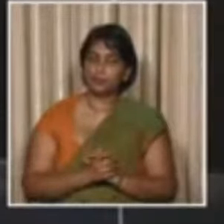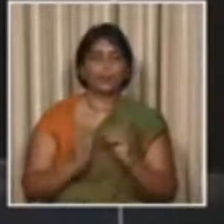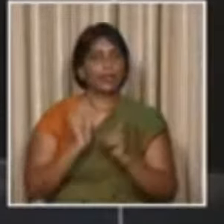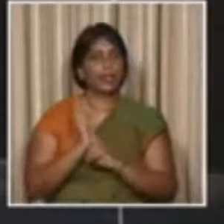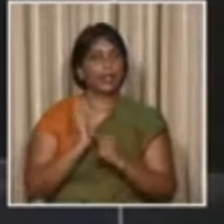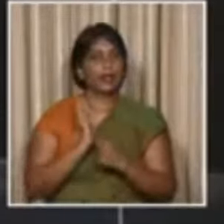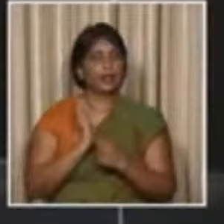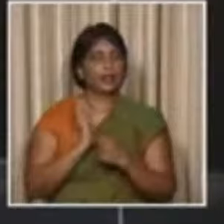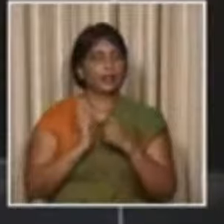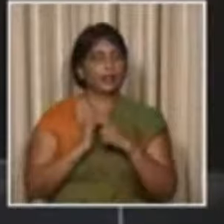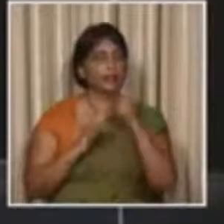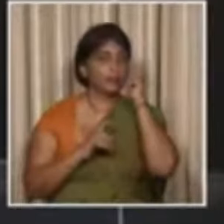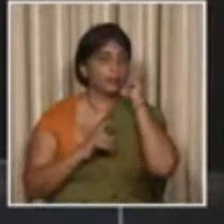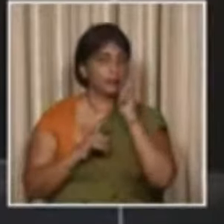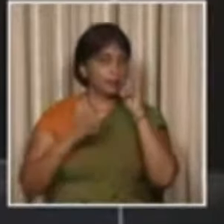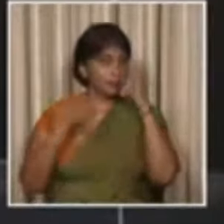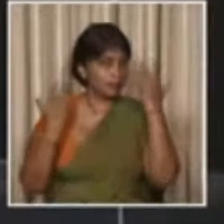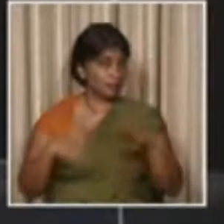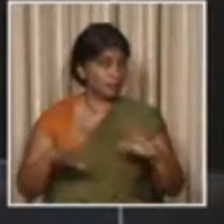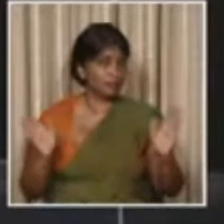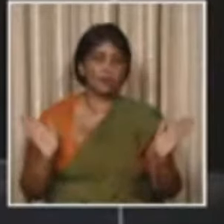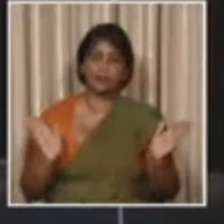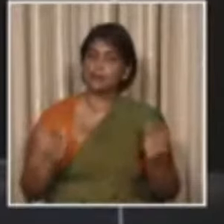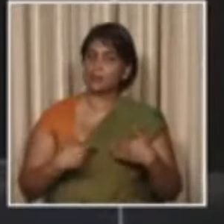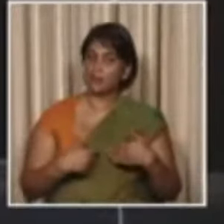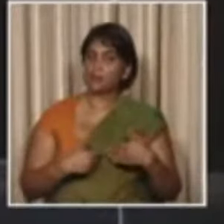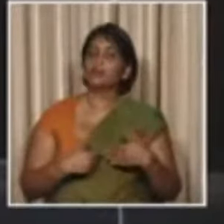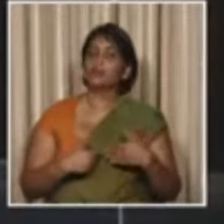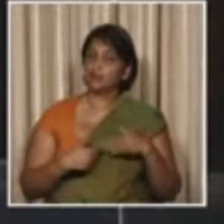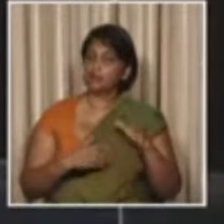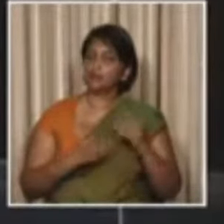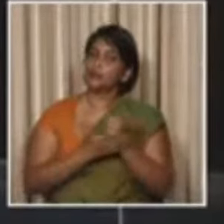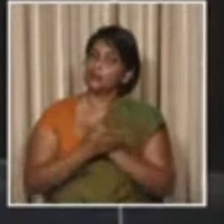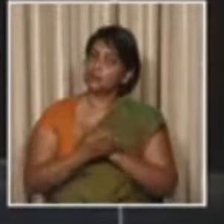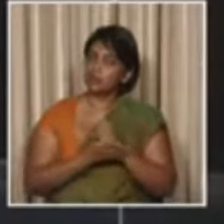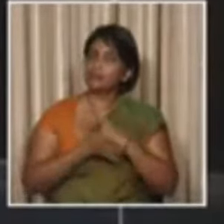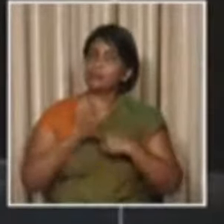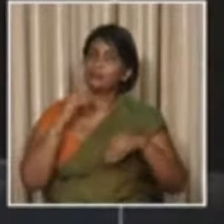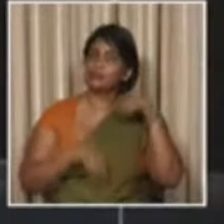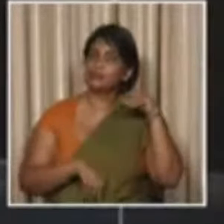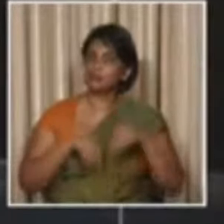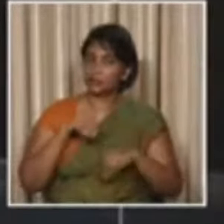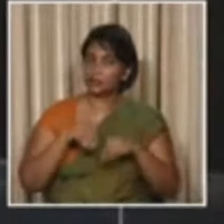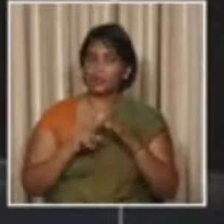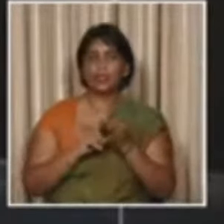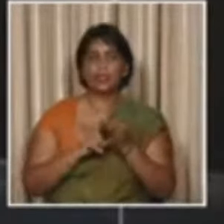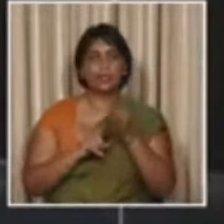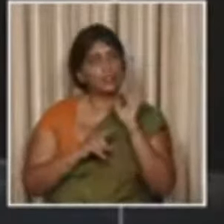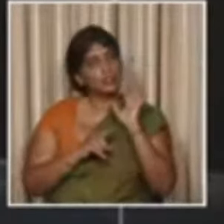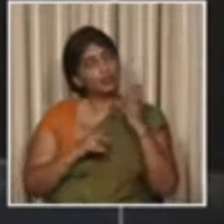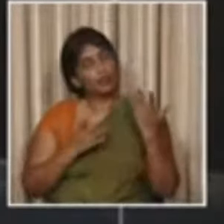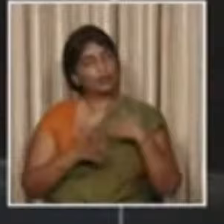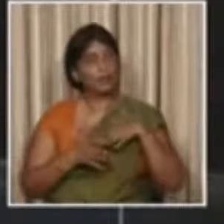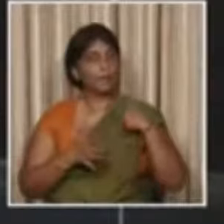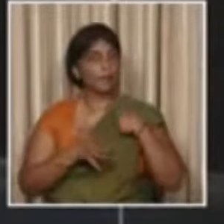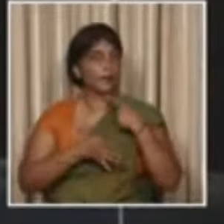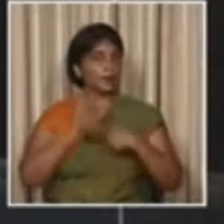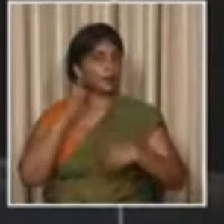LTT ත්‍රස්තවාදී අවසන් කරන තෙක් තිවිච්ච හැම මැතිවරණයකම ජනාධිපතිවරණ හෝ